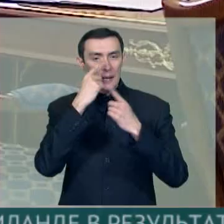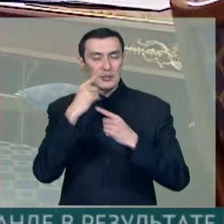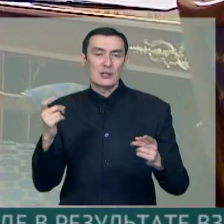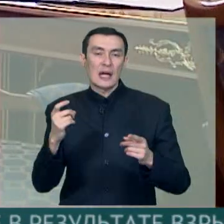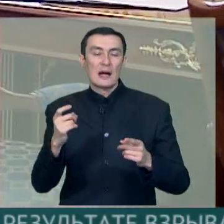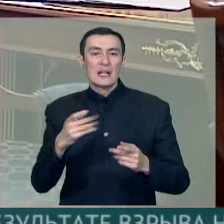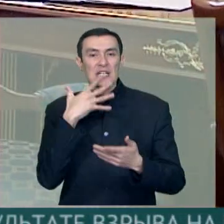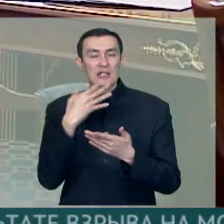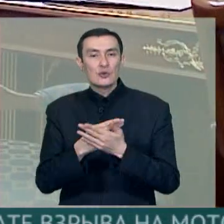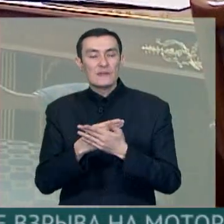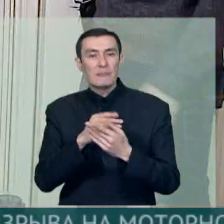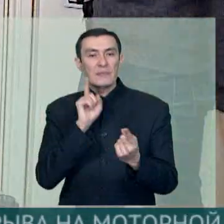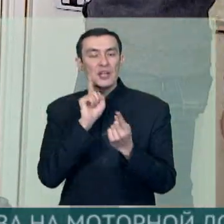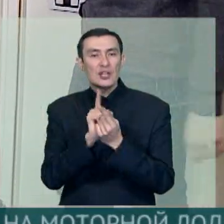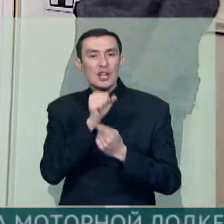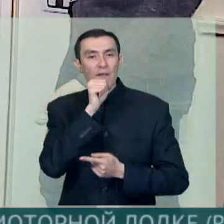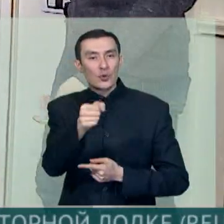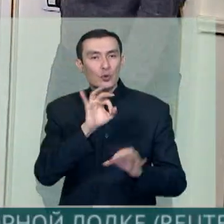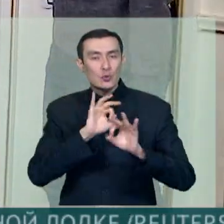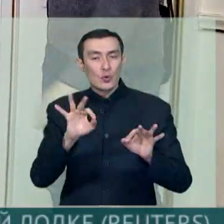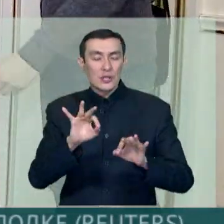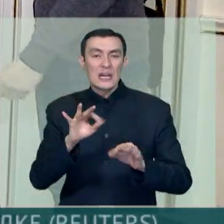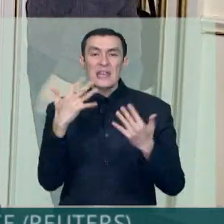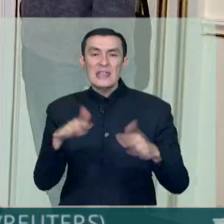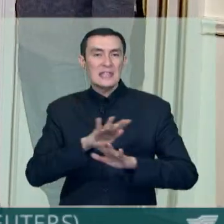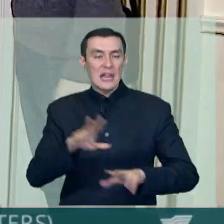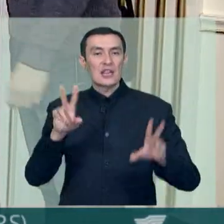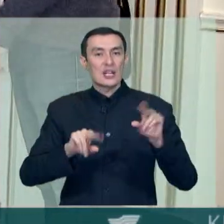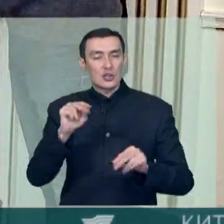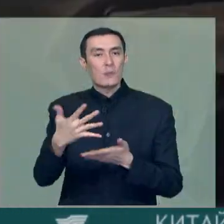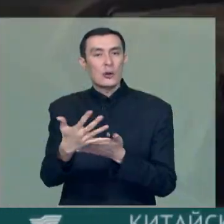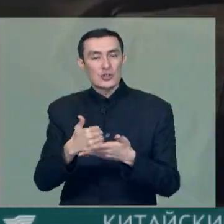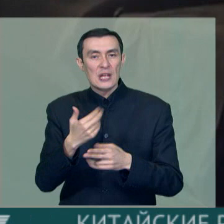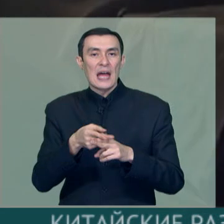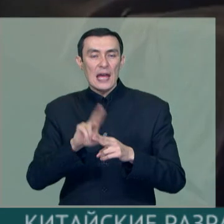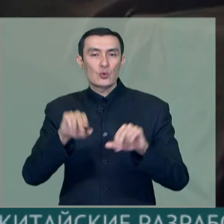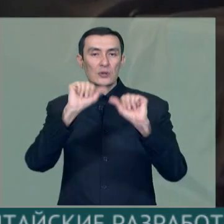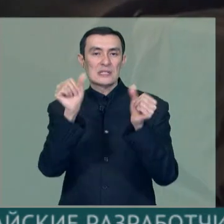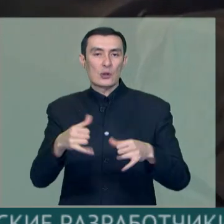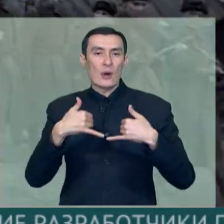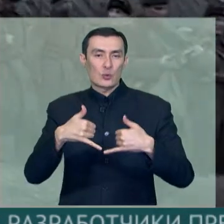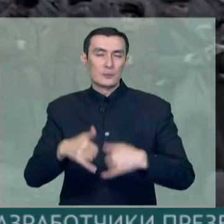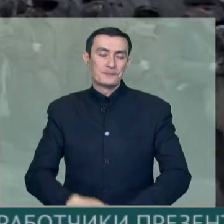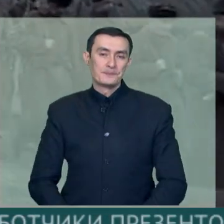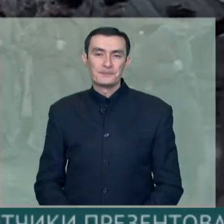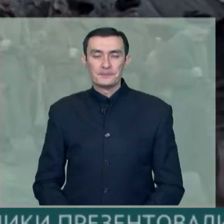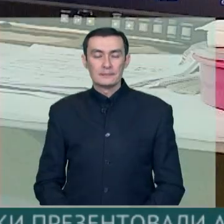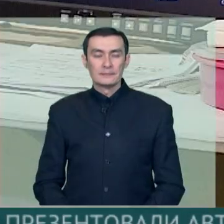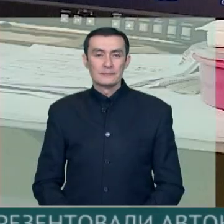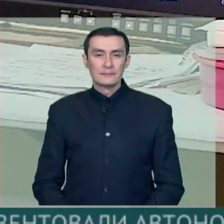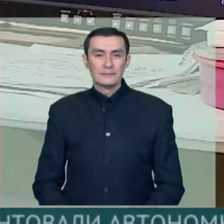нам в эксклюзивном интервью, добавив, что не теряет надежды получить заветную статуэтку. Тогда